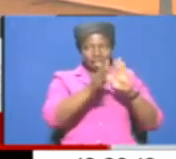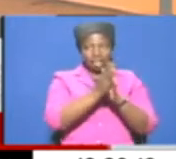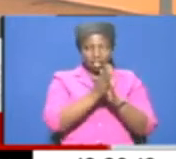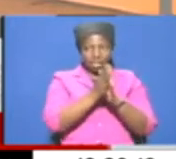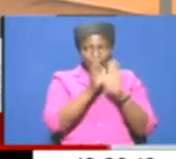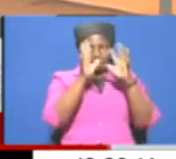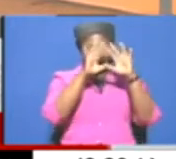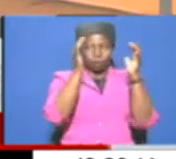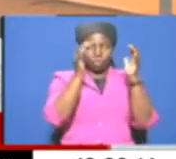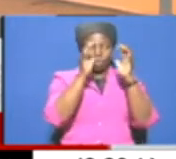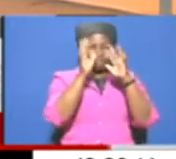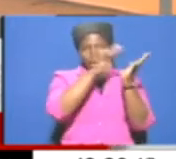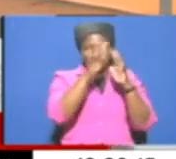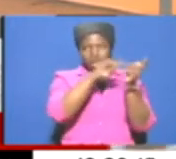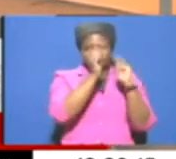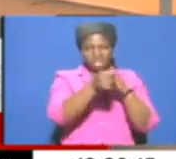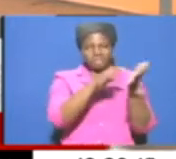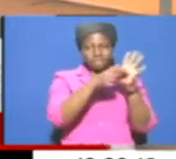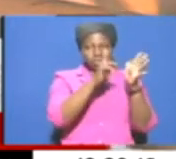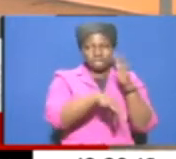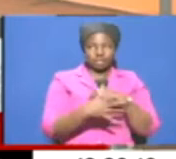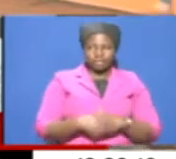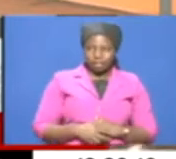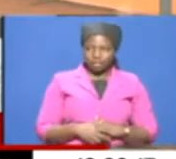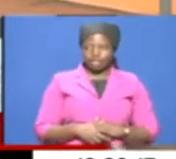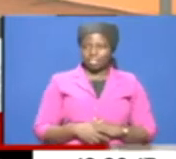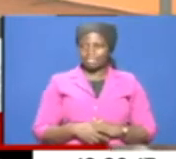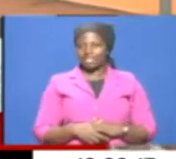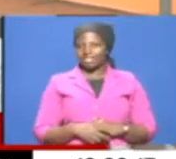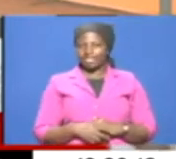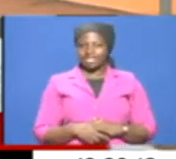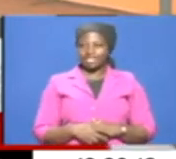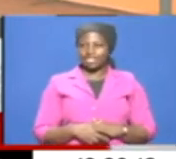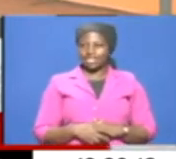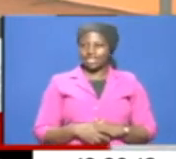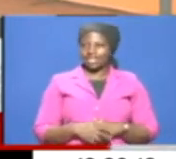Climate change ni nini? Climate change kwa Kiingereza ni the global, because of the global warming.